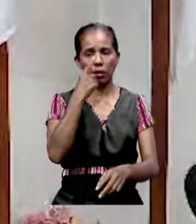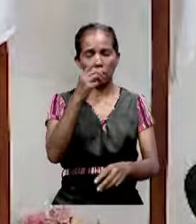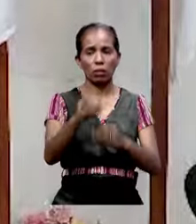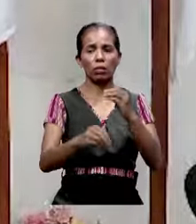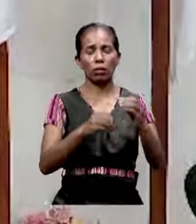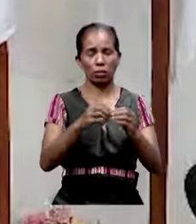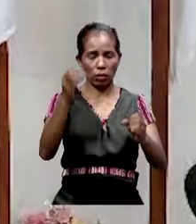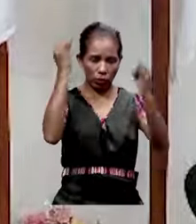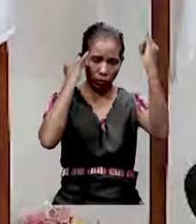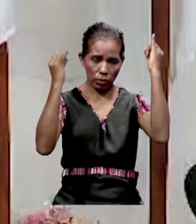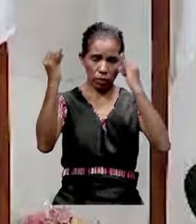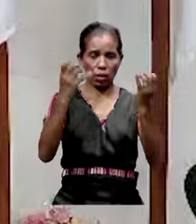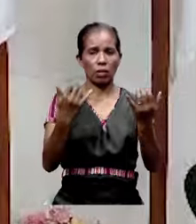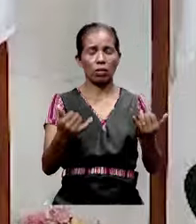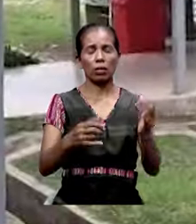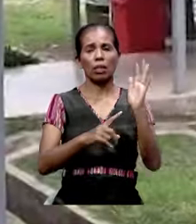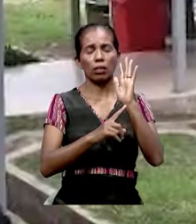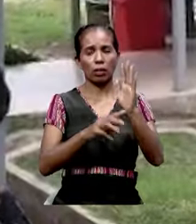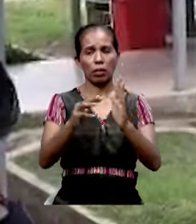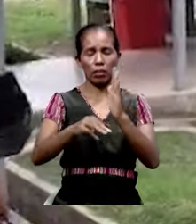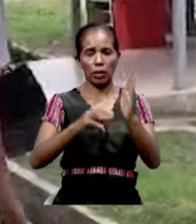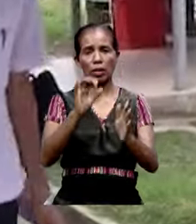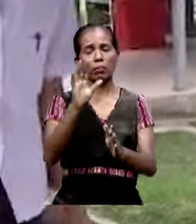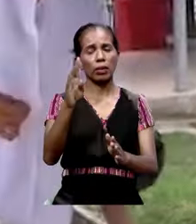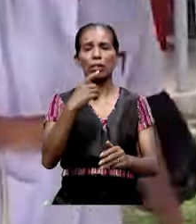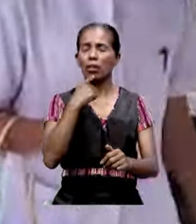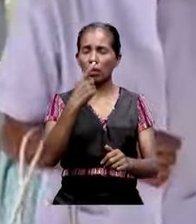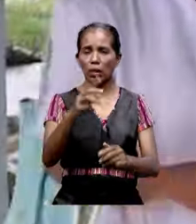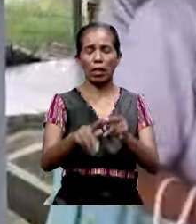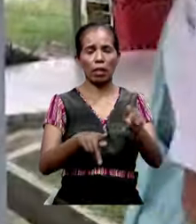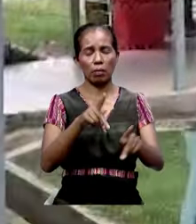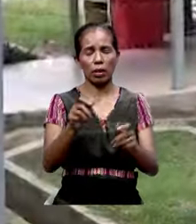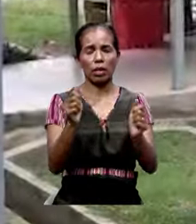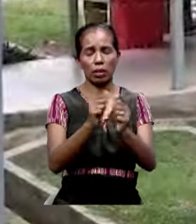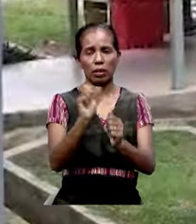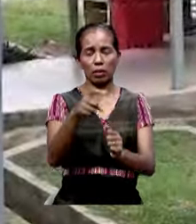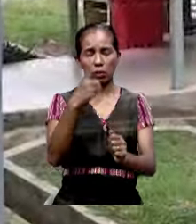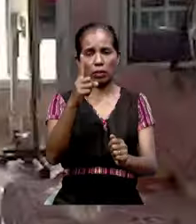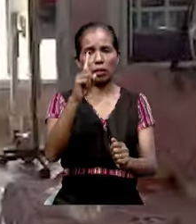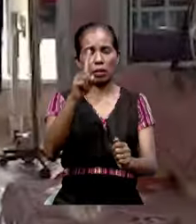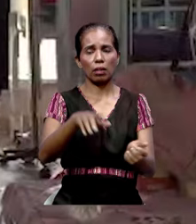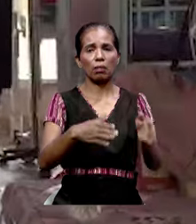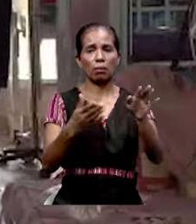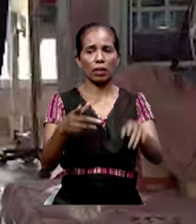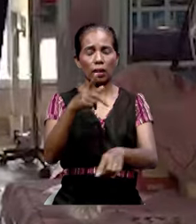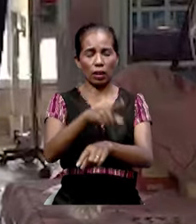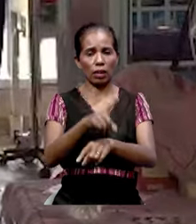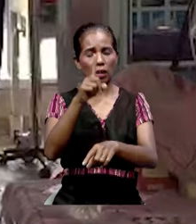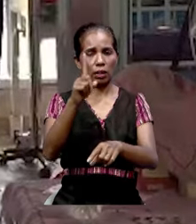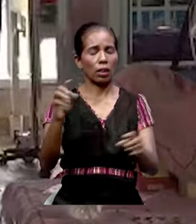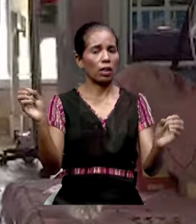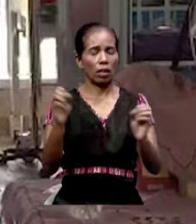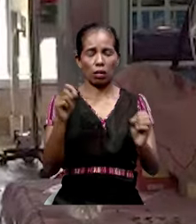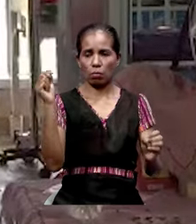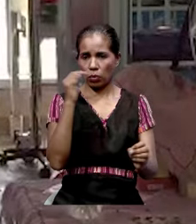relaciona informação ne pedada une viral e media social katak emanai sanlu resin ida mate ia kalan ida ne hoax. Mai